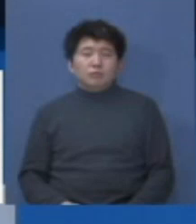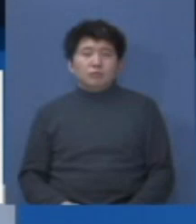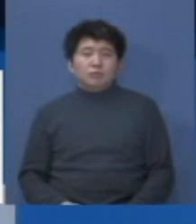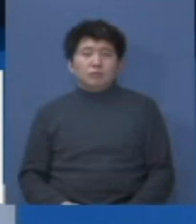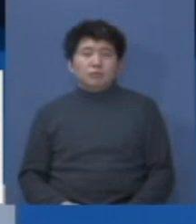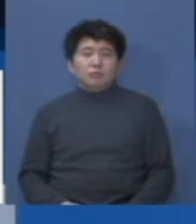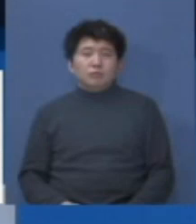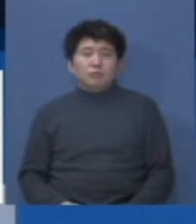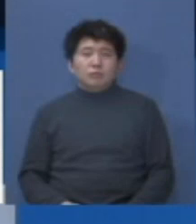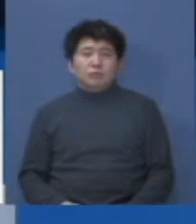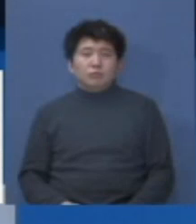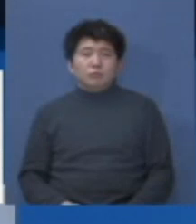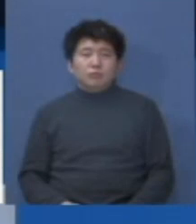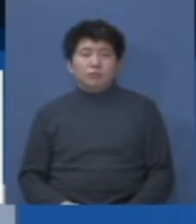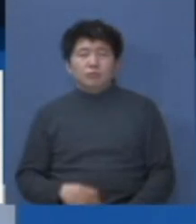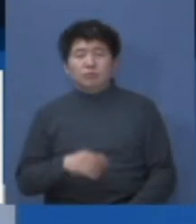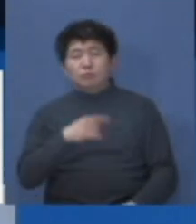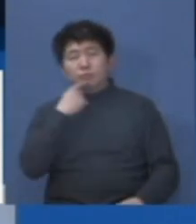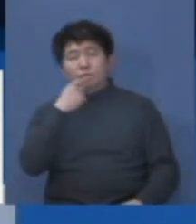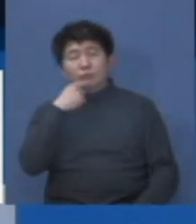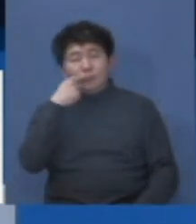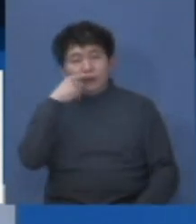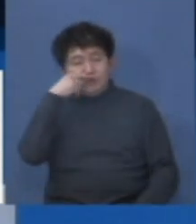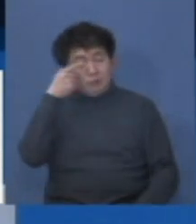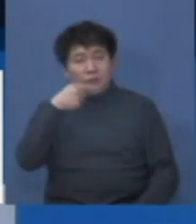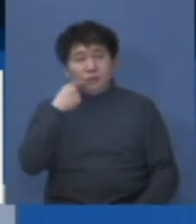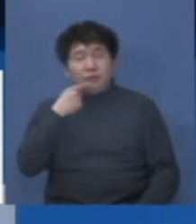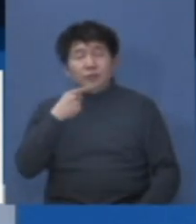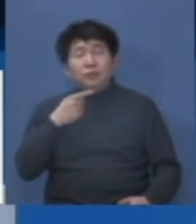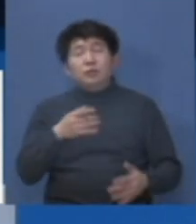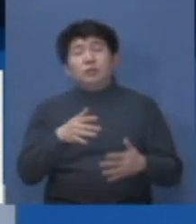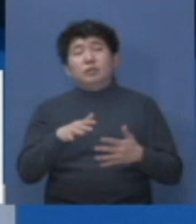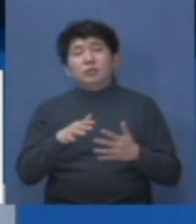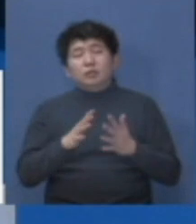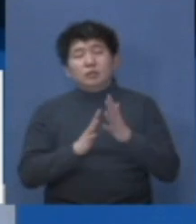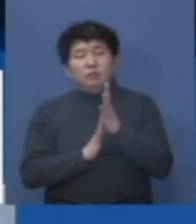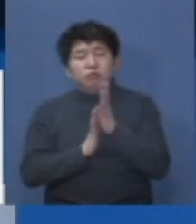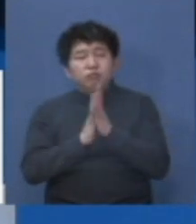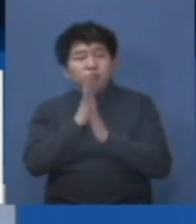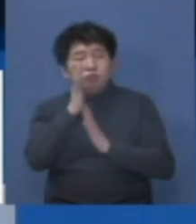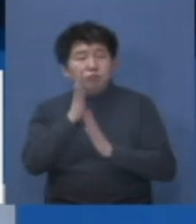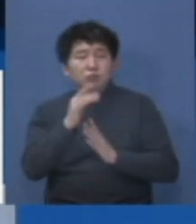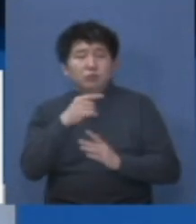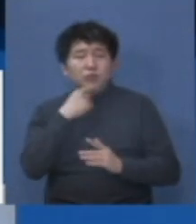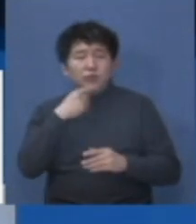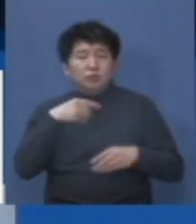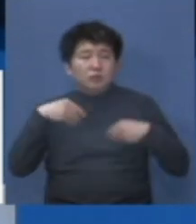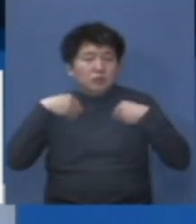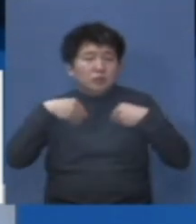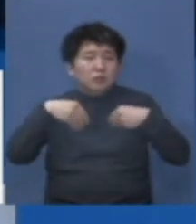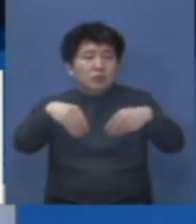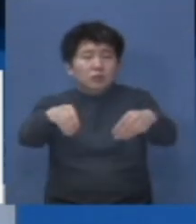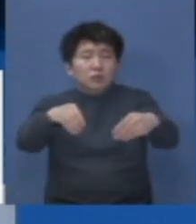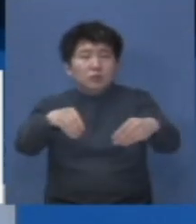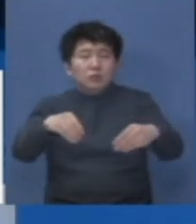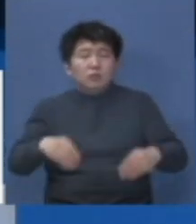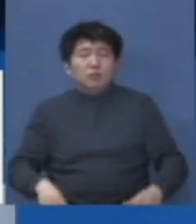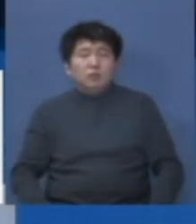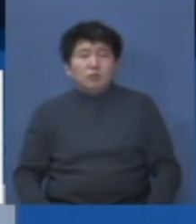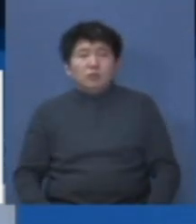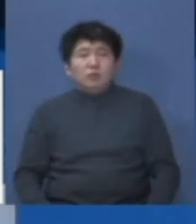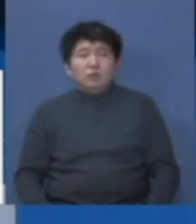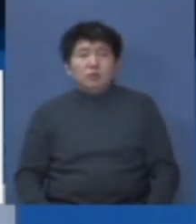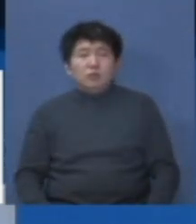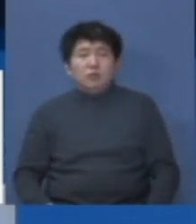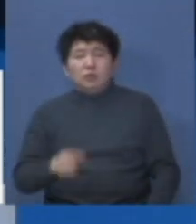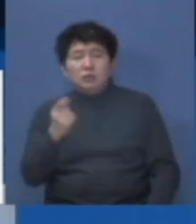зиянкестермен түрлі өсімдік аурулары дихандарды алыңдататын басты мәселе. Ала жаздай баптаған егіннен өнім ала алмай қалулары мүмкін.